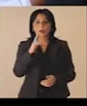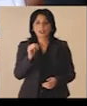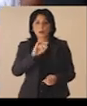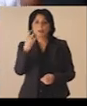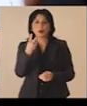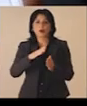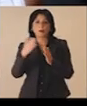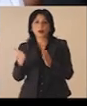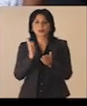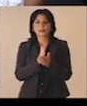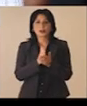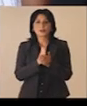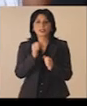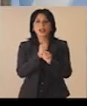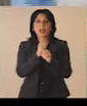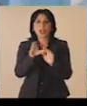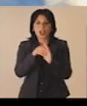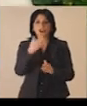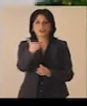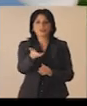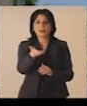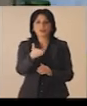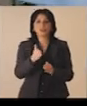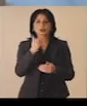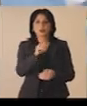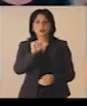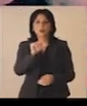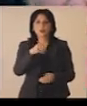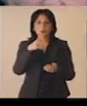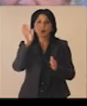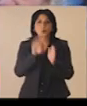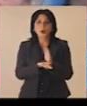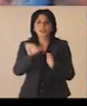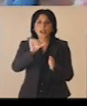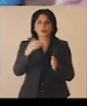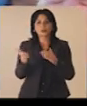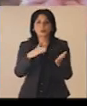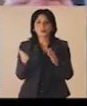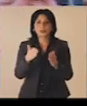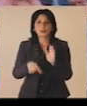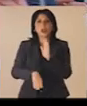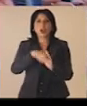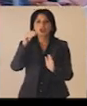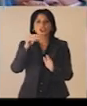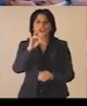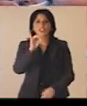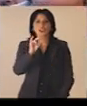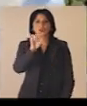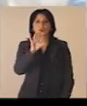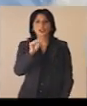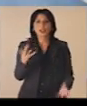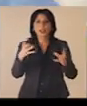მოსახლეობა კი მეორე მხარეს. გააკეთე არჩევანი სუც უარესსა და კარგს შორის. აირჩიე